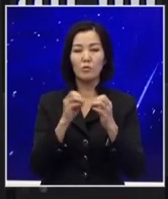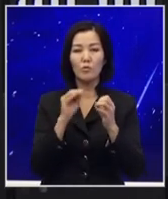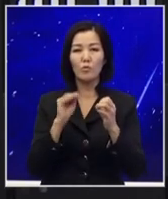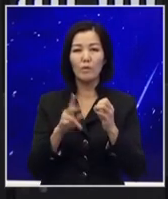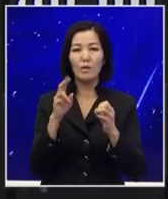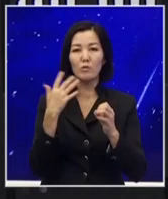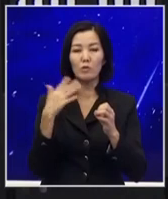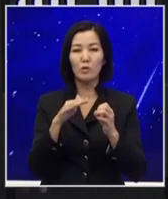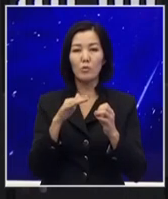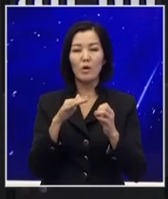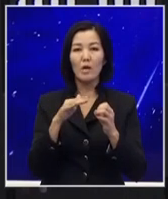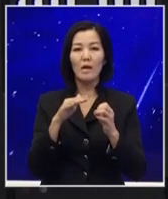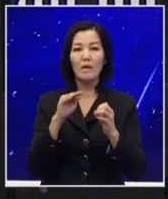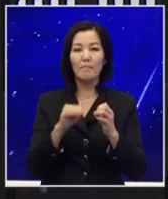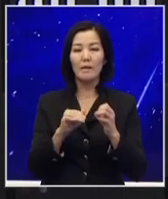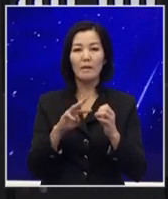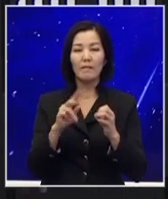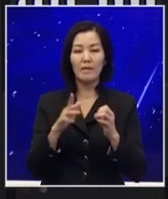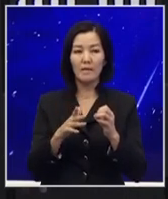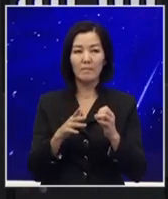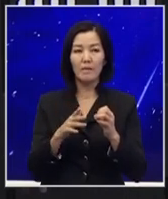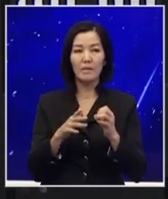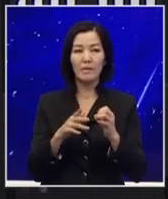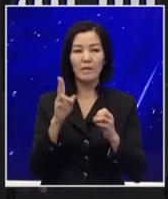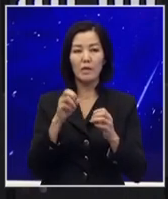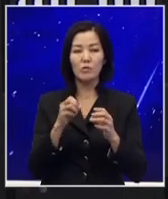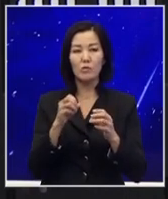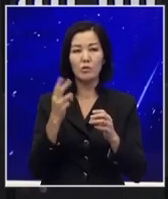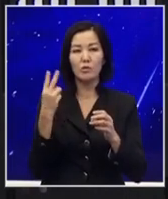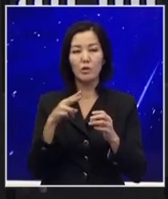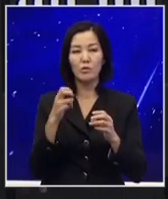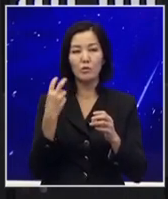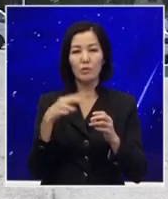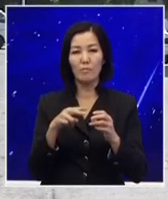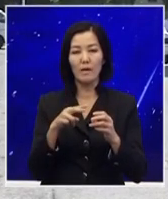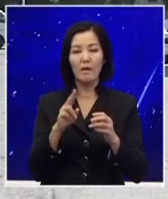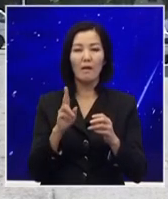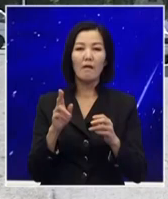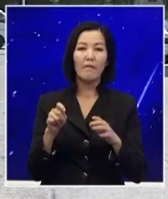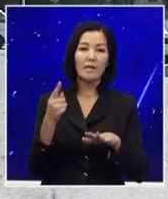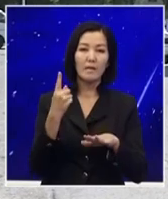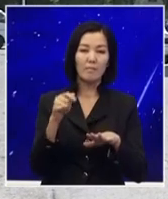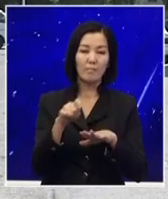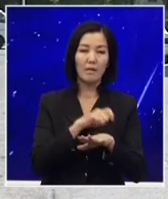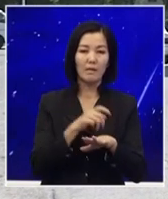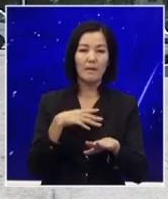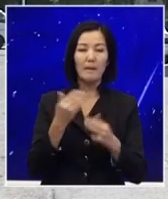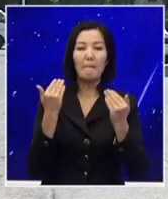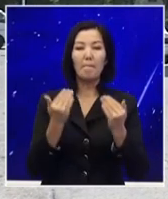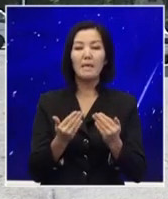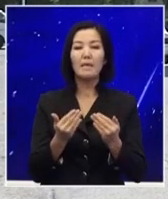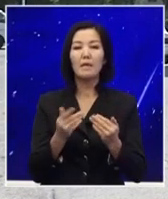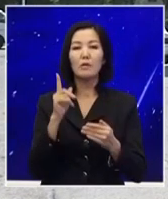250 мың аралығында, ал қайталама сатылымда 210-220 мың тенге. Атап өтерлігі, биыл